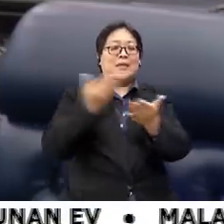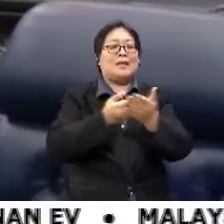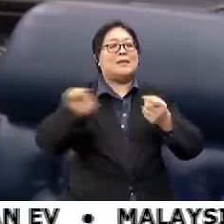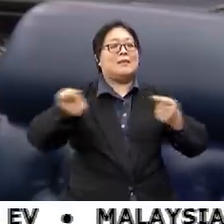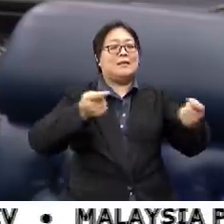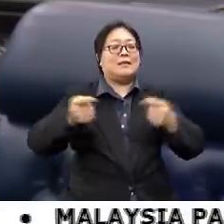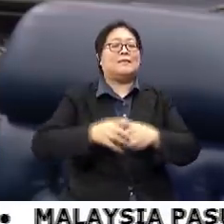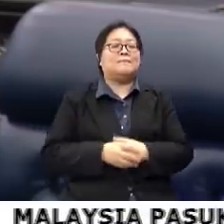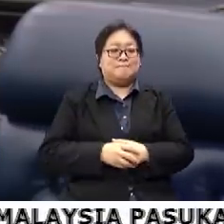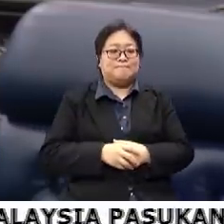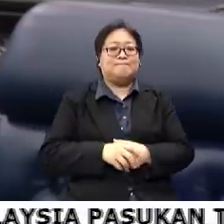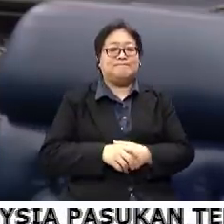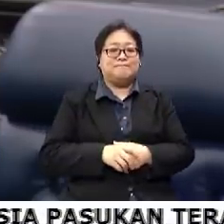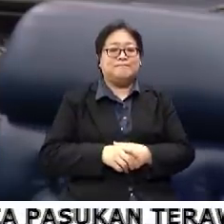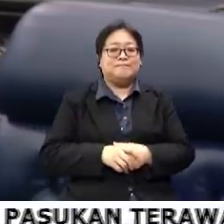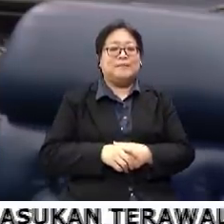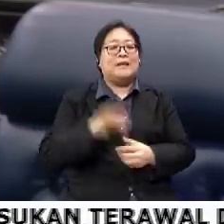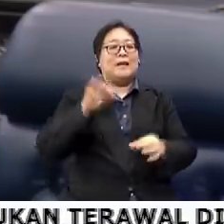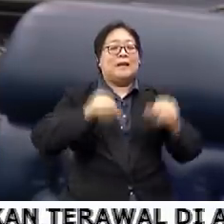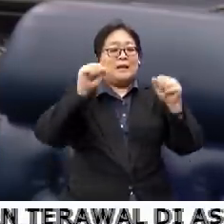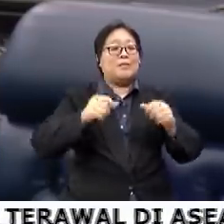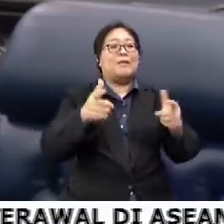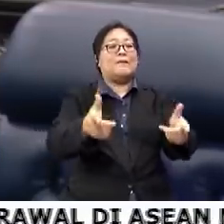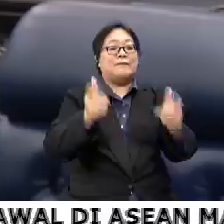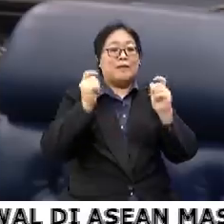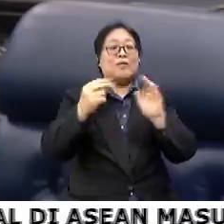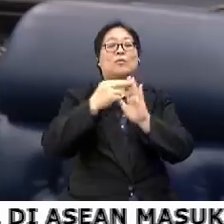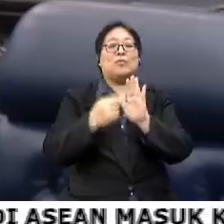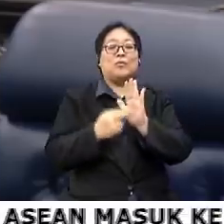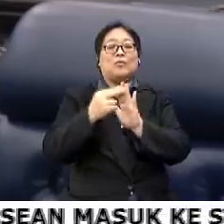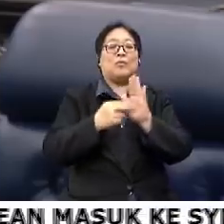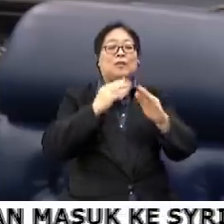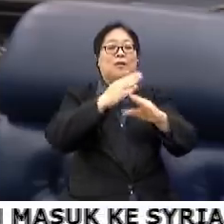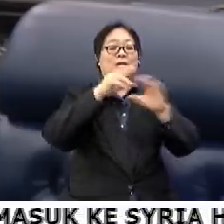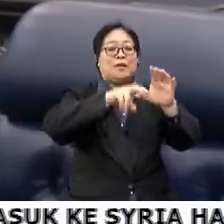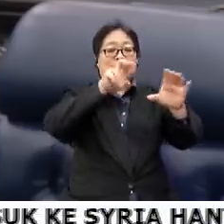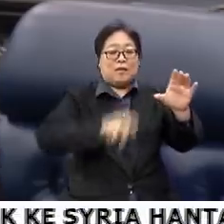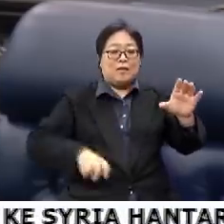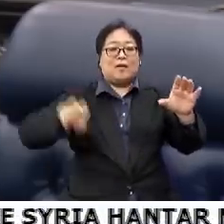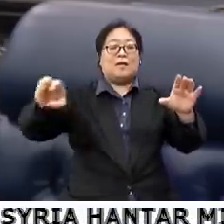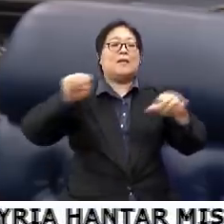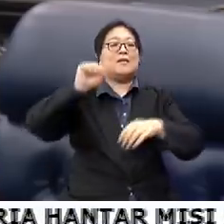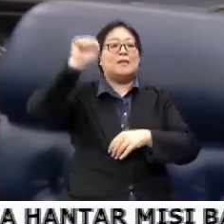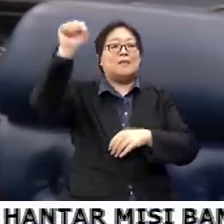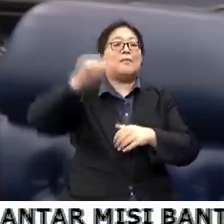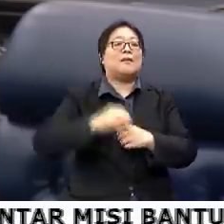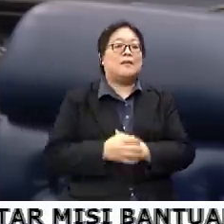pemerintah supaya secepat yang mungkin undang-undang anti lompat di peringkat Sabah ini